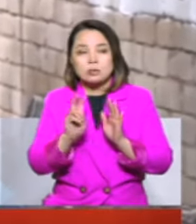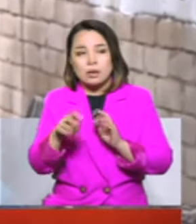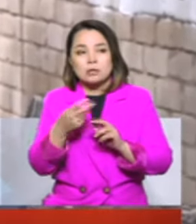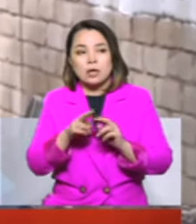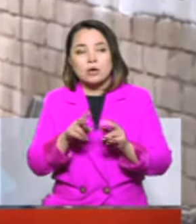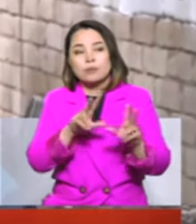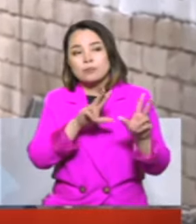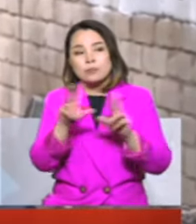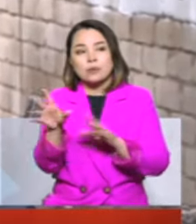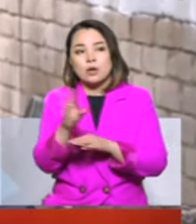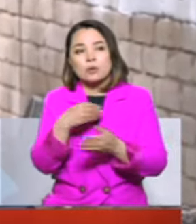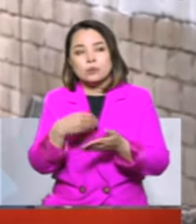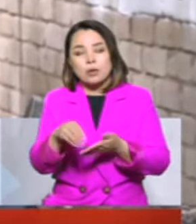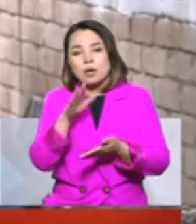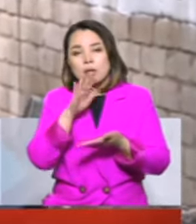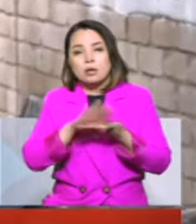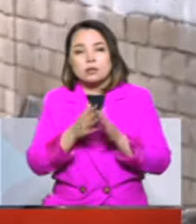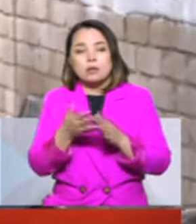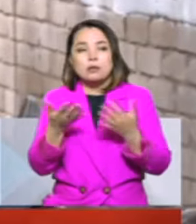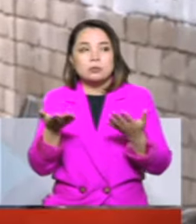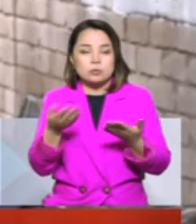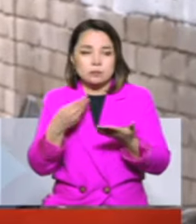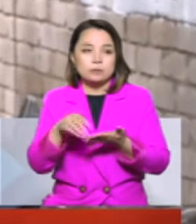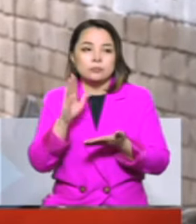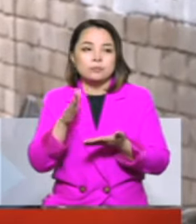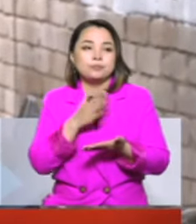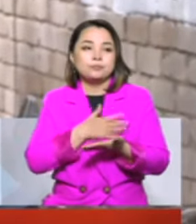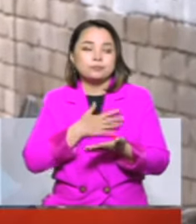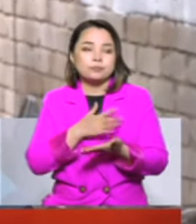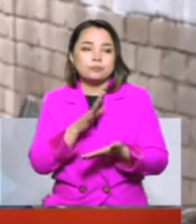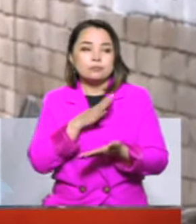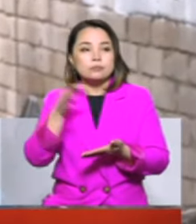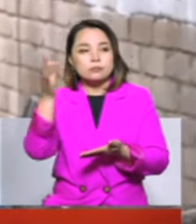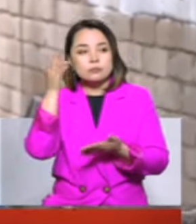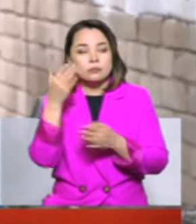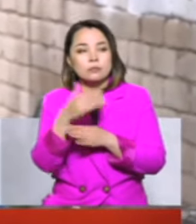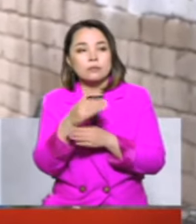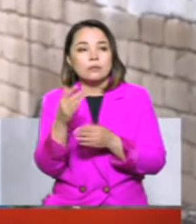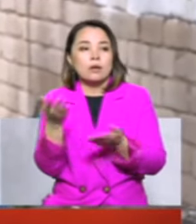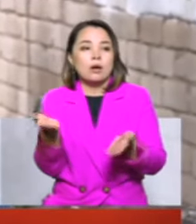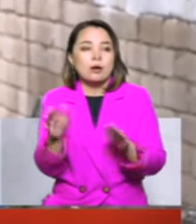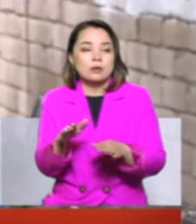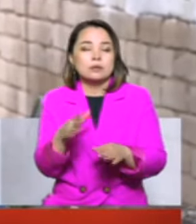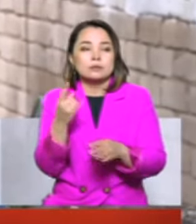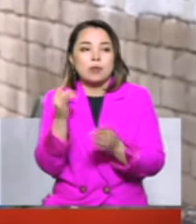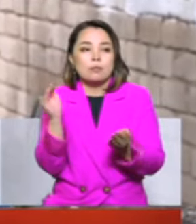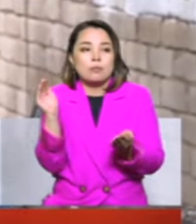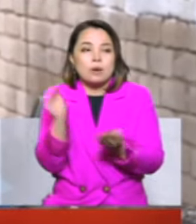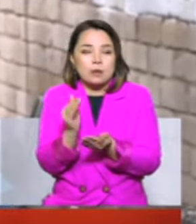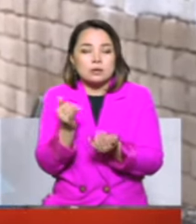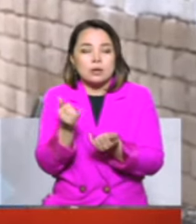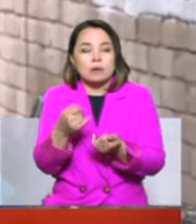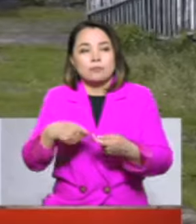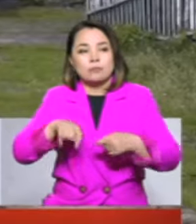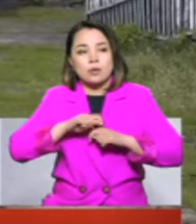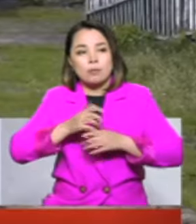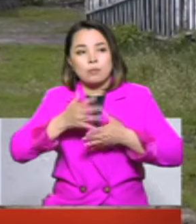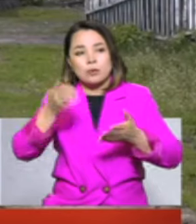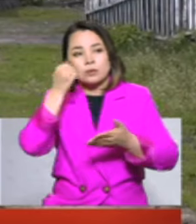жиһаз аламыз. Кішкентай баламен далада қалғанда қатты уайымдадым. Осы үйді бізге беруге атсалысқан азаматтарға алғысым